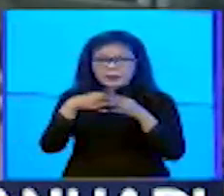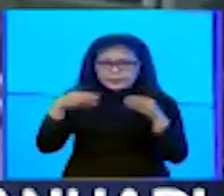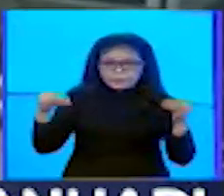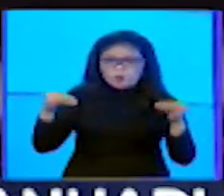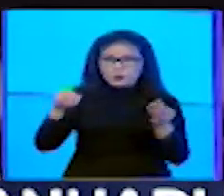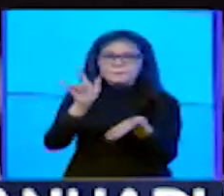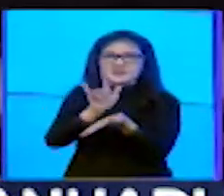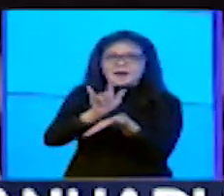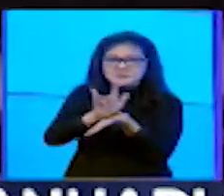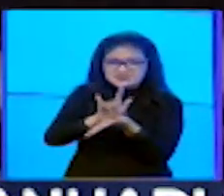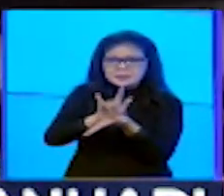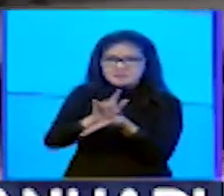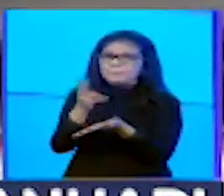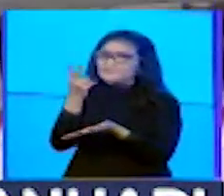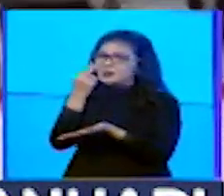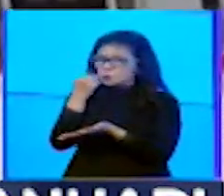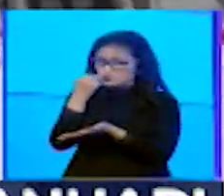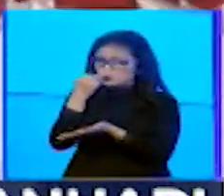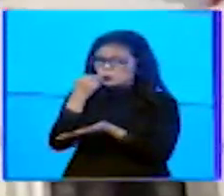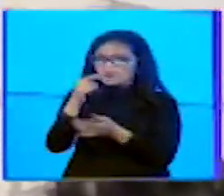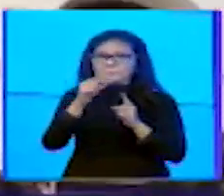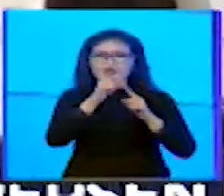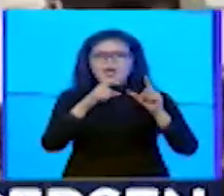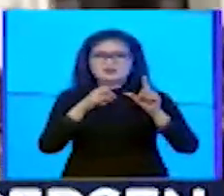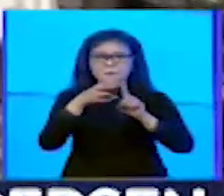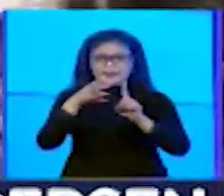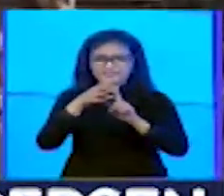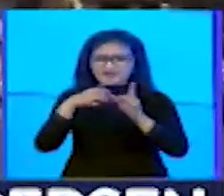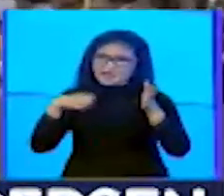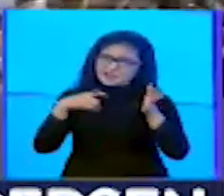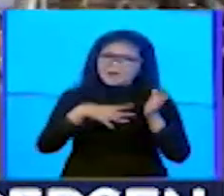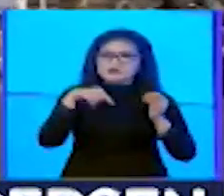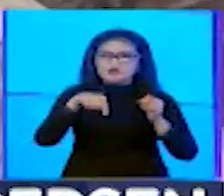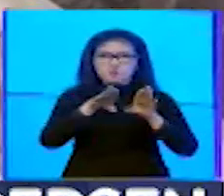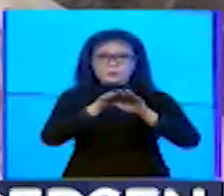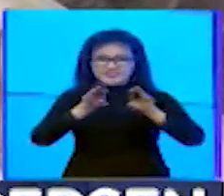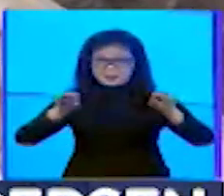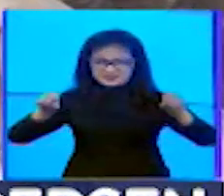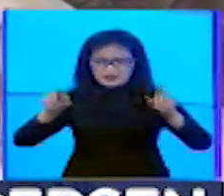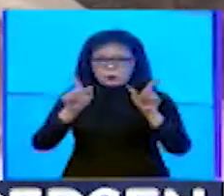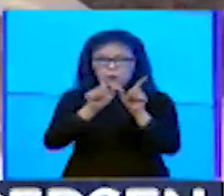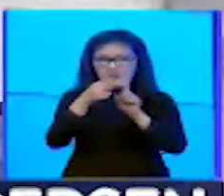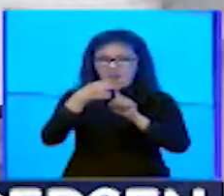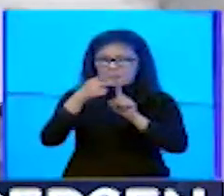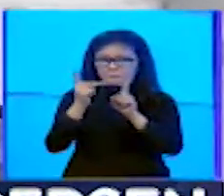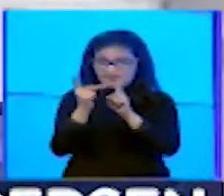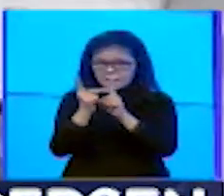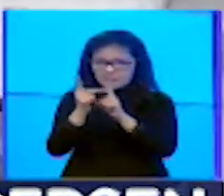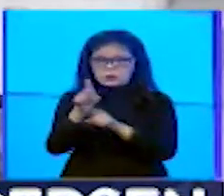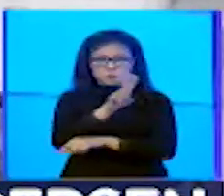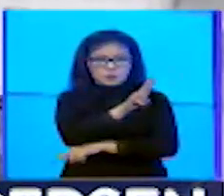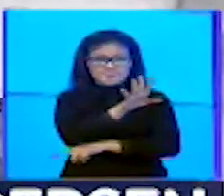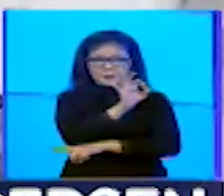Bandung Raya. Salah satu pemberlakuan PSBB ketat nantinya adalah penerapan bekerja dari kantor atau work from office hanya